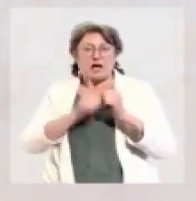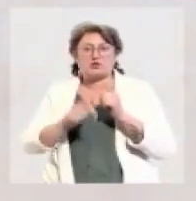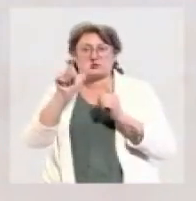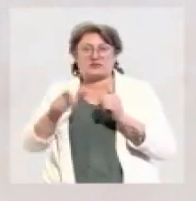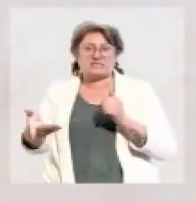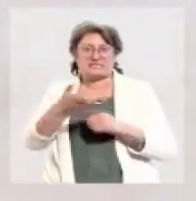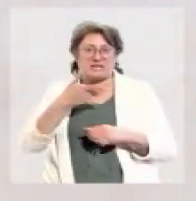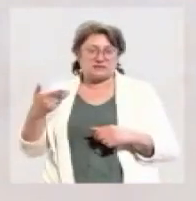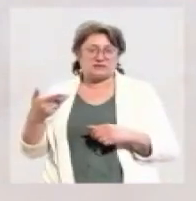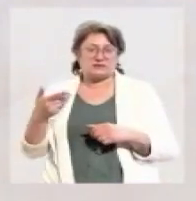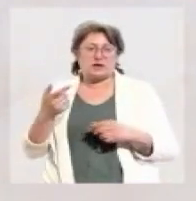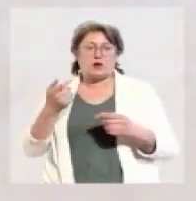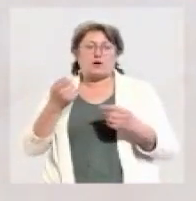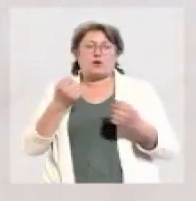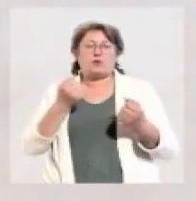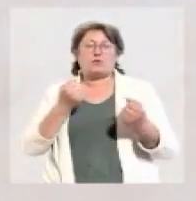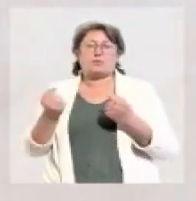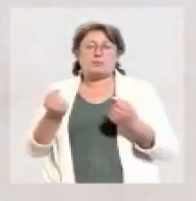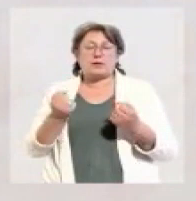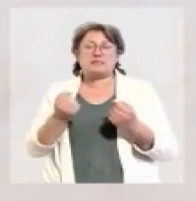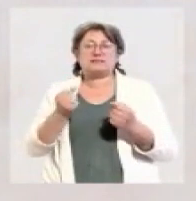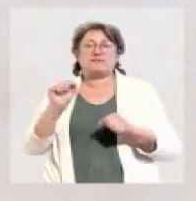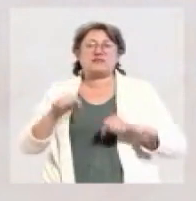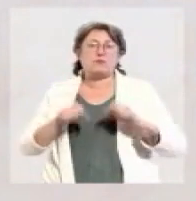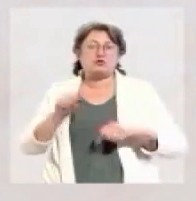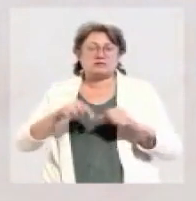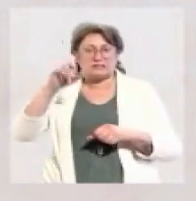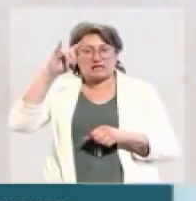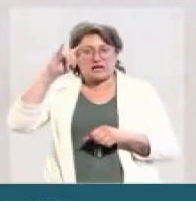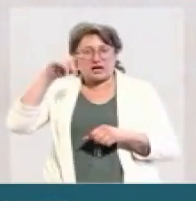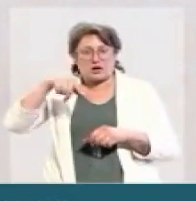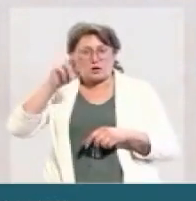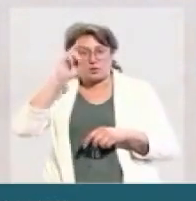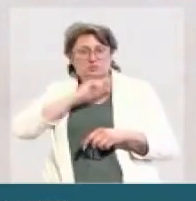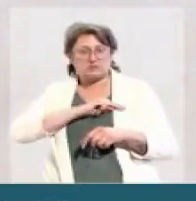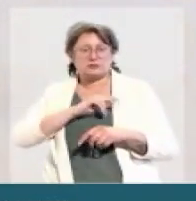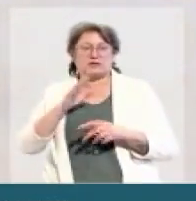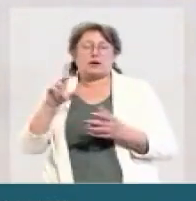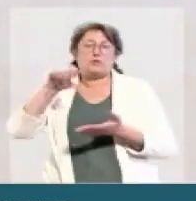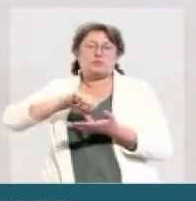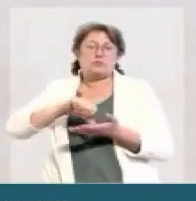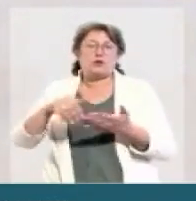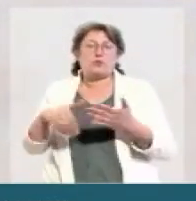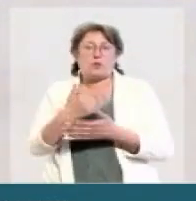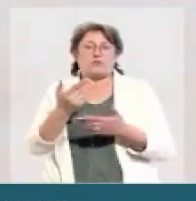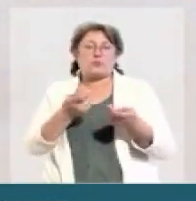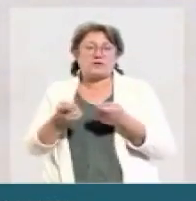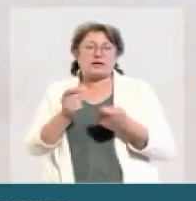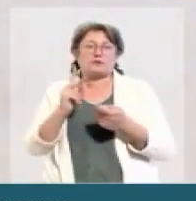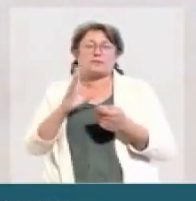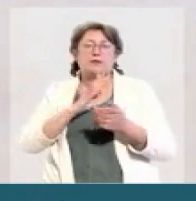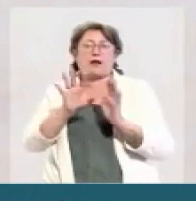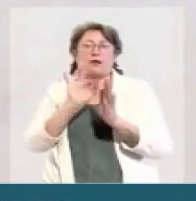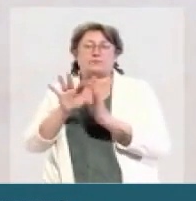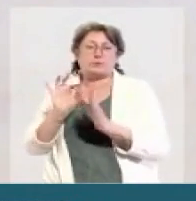нас. Укрепляется кадровый потенциал государственной службы с привлечением новых управленцев, прошедших отбор